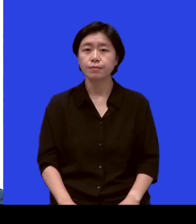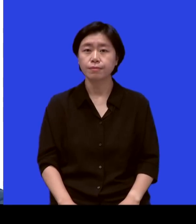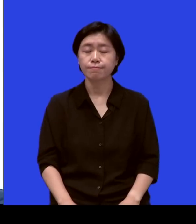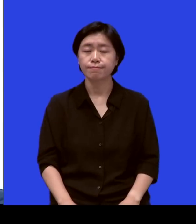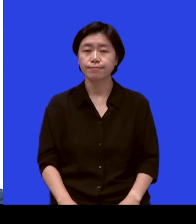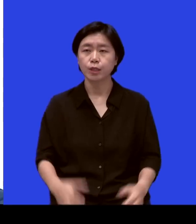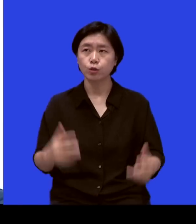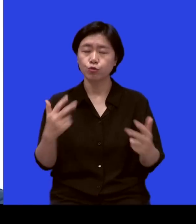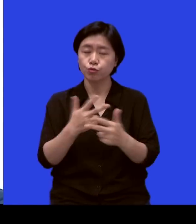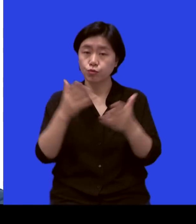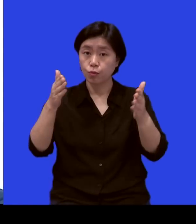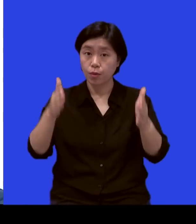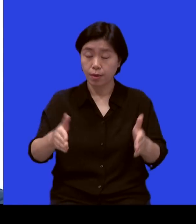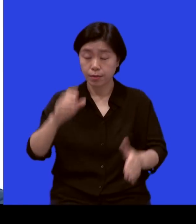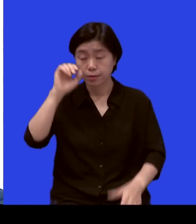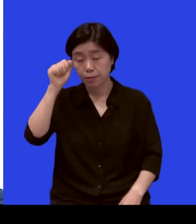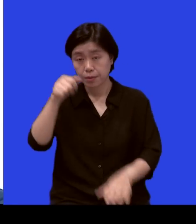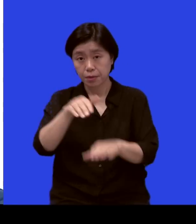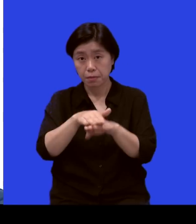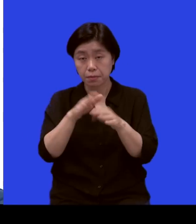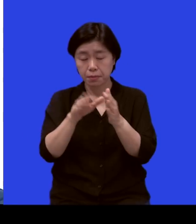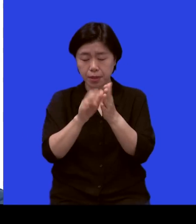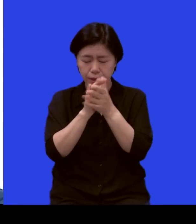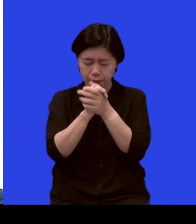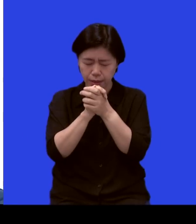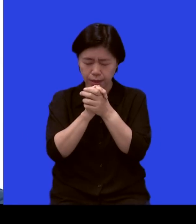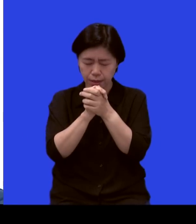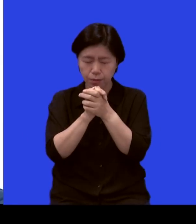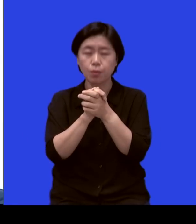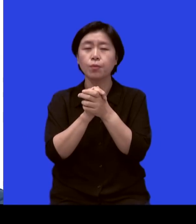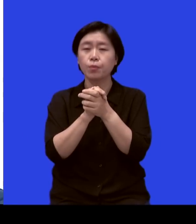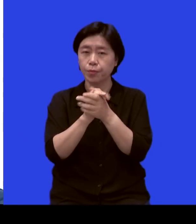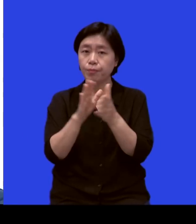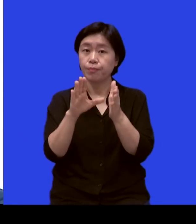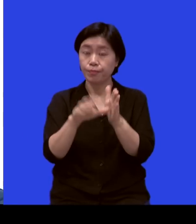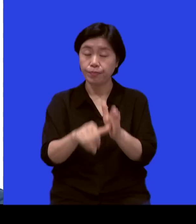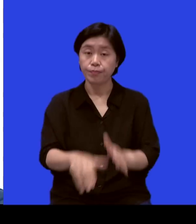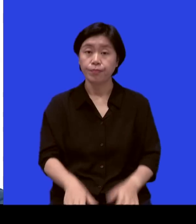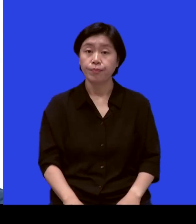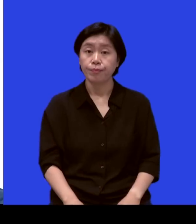동안 새벽에 나와서 이제 기도를 하는데 이걸 딱딱 접어들었는데